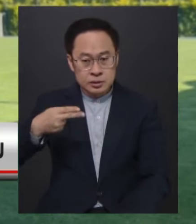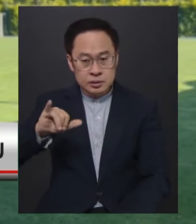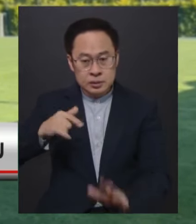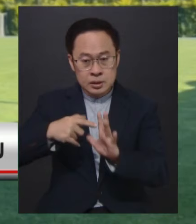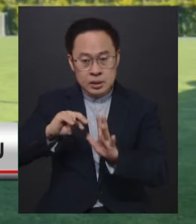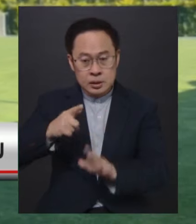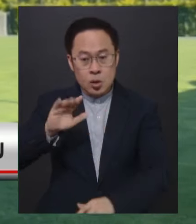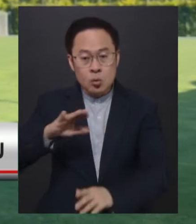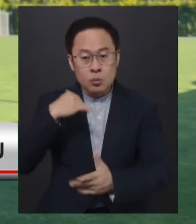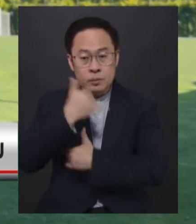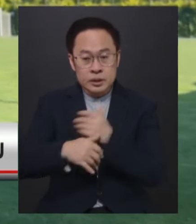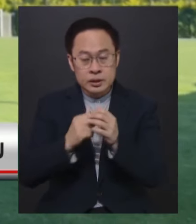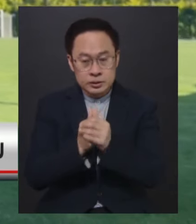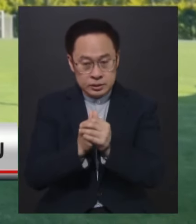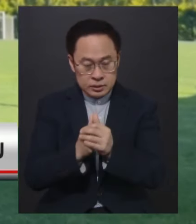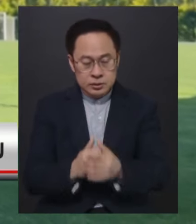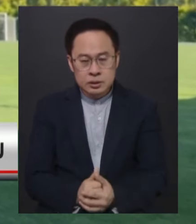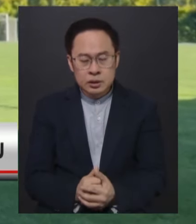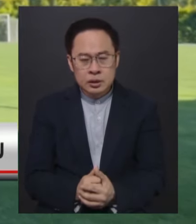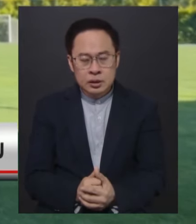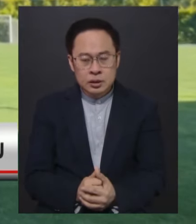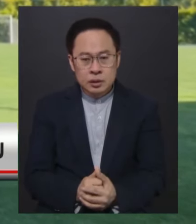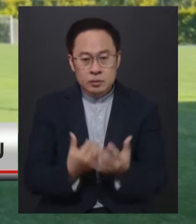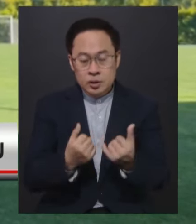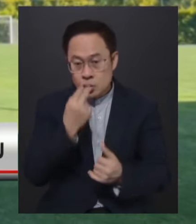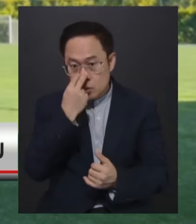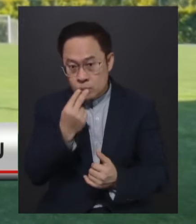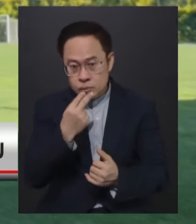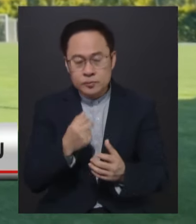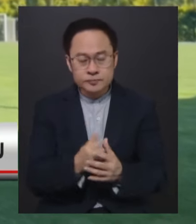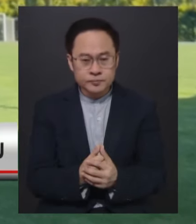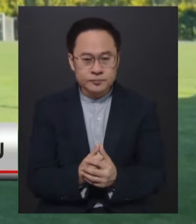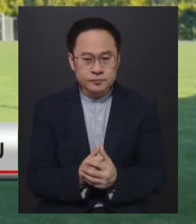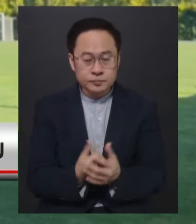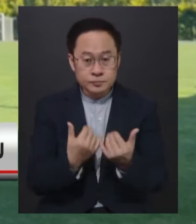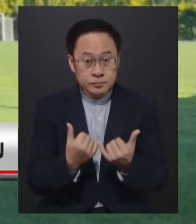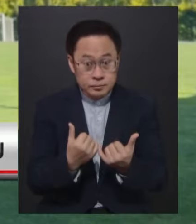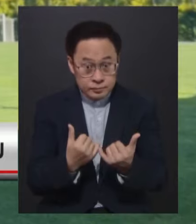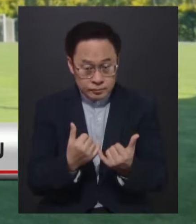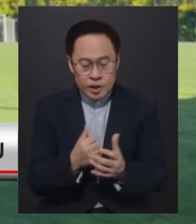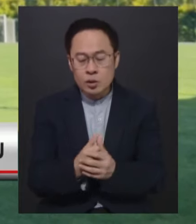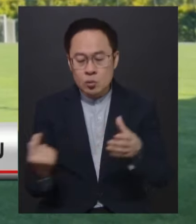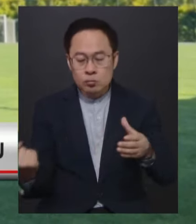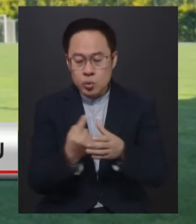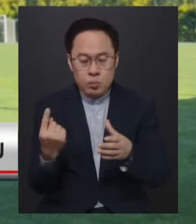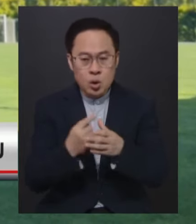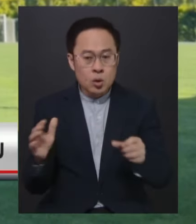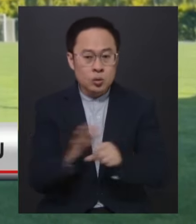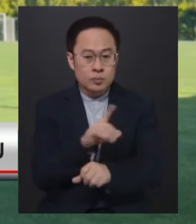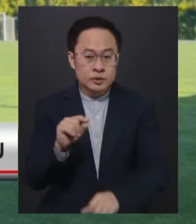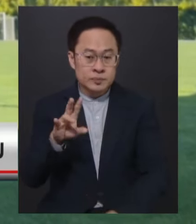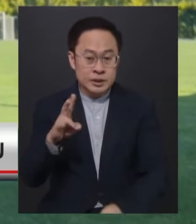6มิถุนายนนี้เวลา 19:00 น.ก็เดี๋ยวรอเชียร์ทัพช้างศึกกันได ้ ตอนนี้ก็เดินทางมาครบทุกคนแล้วน ะ